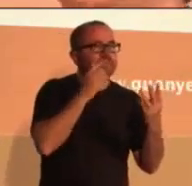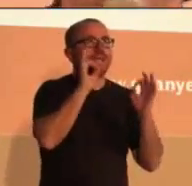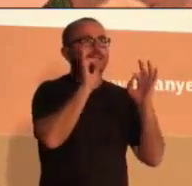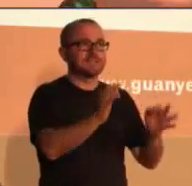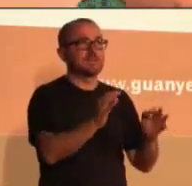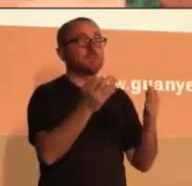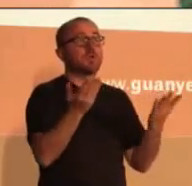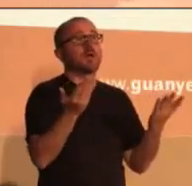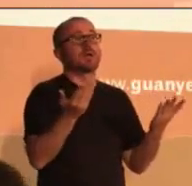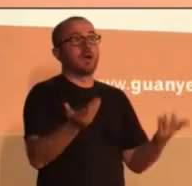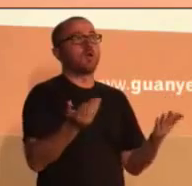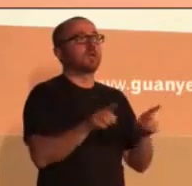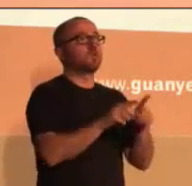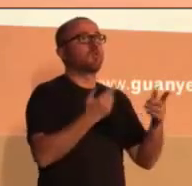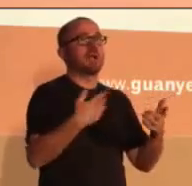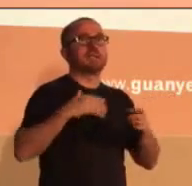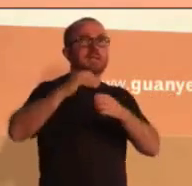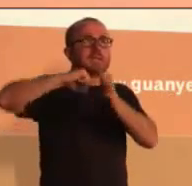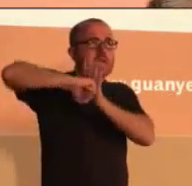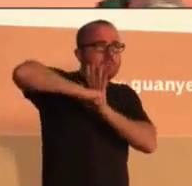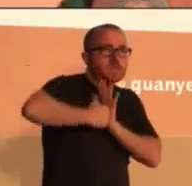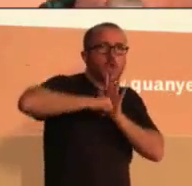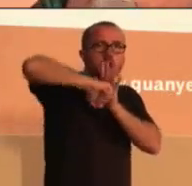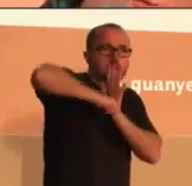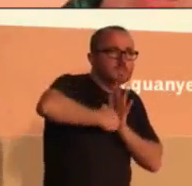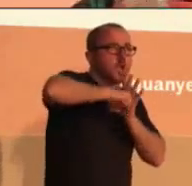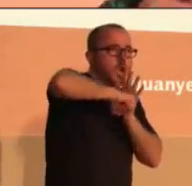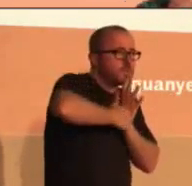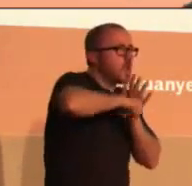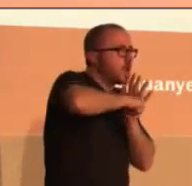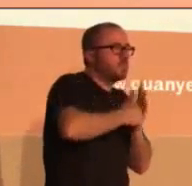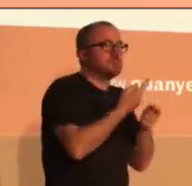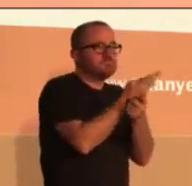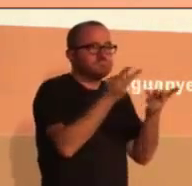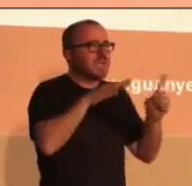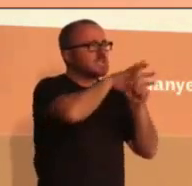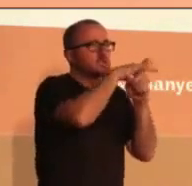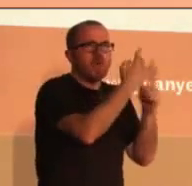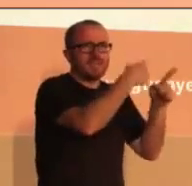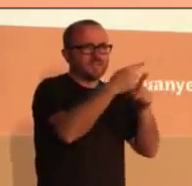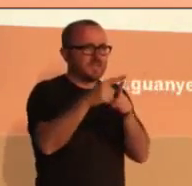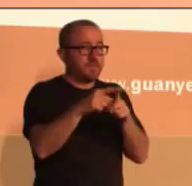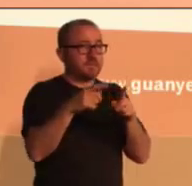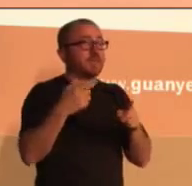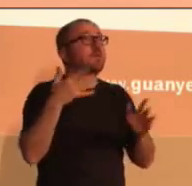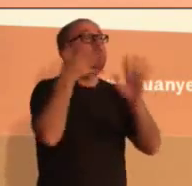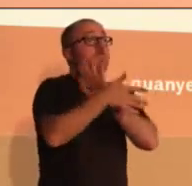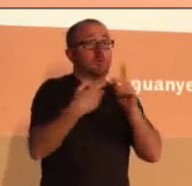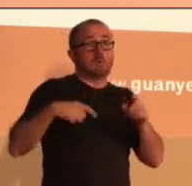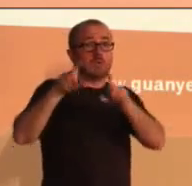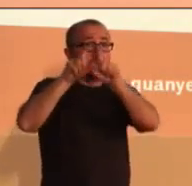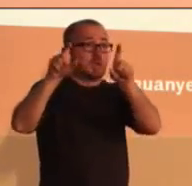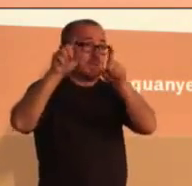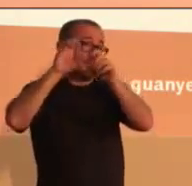judicial, a l'aparell repressiu de l'Estat, sapiguent no, que l'enemic és molt i molt poderós, i això no ho hem de deixar de recordar, no